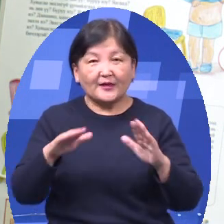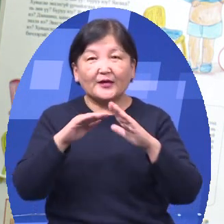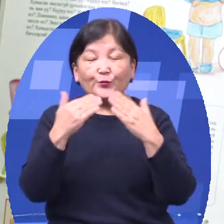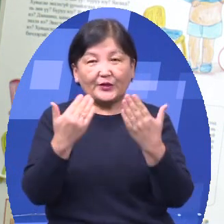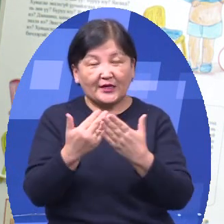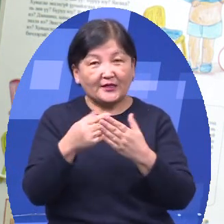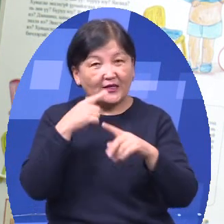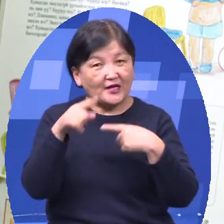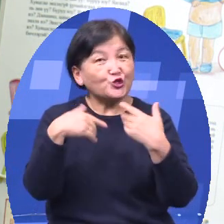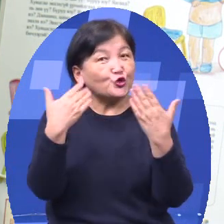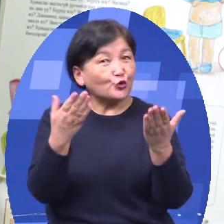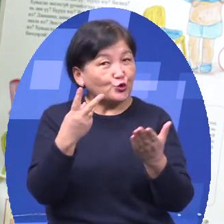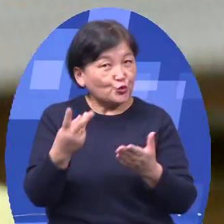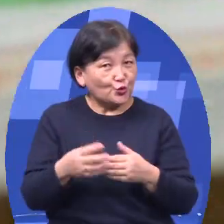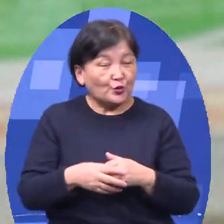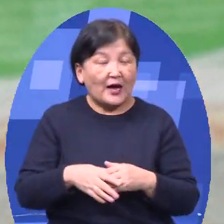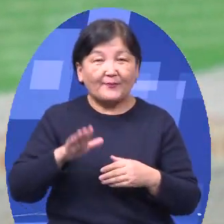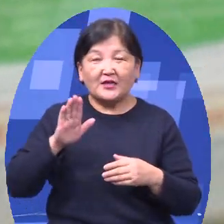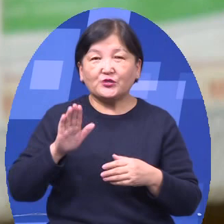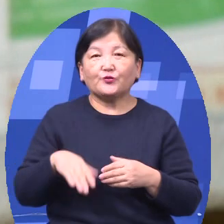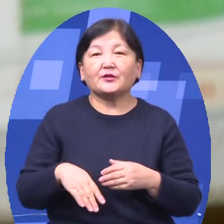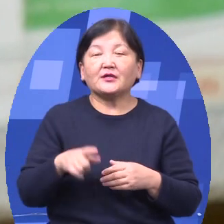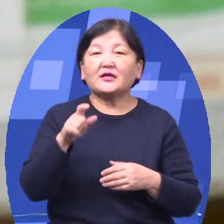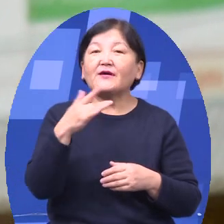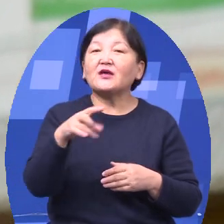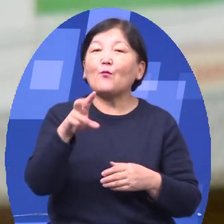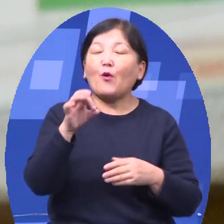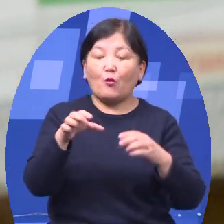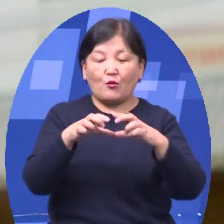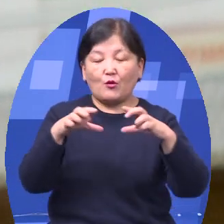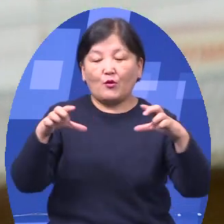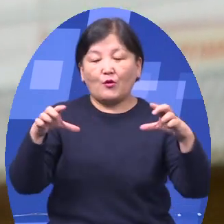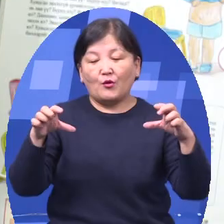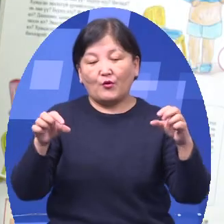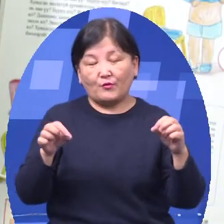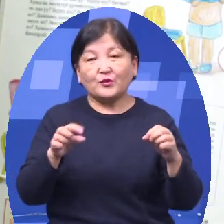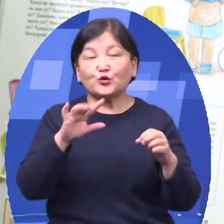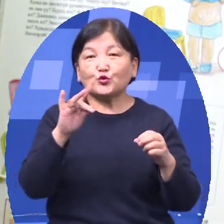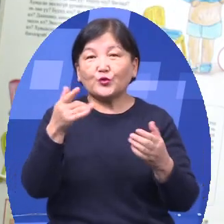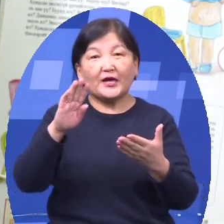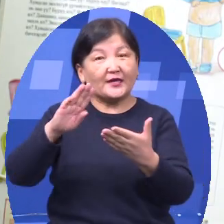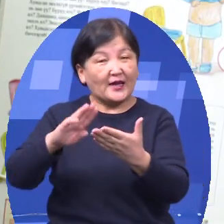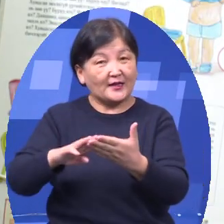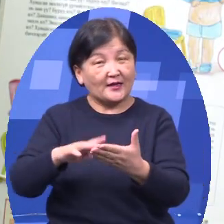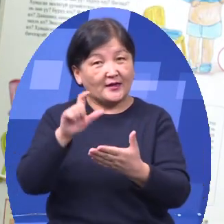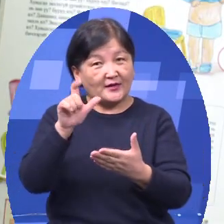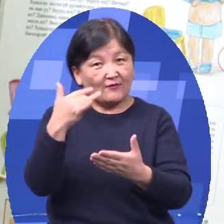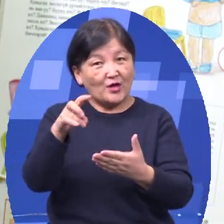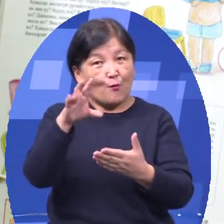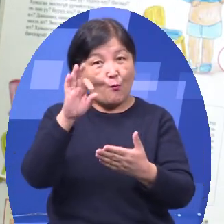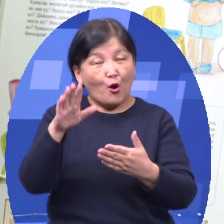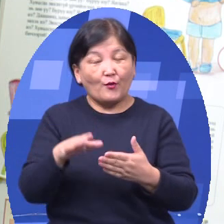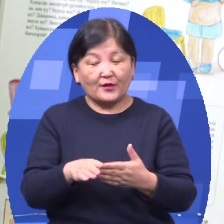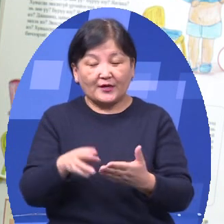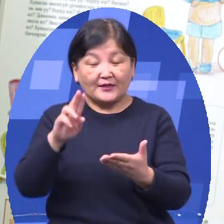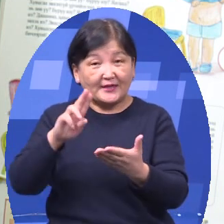Дараа нь гэр бүлийнхэндээ ярьж өгнө шүү. Хамгийн сүүлд нь багш нь хэвэн баавныхоо зургийг наалаа. За, багш нь хэвэн баавныхоо